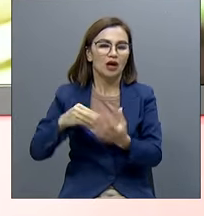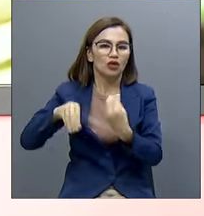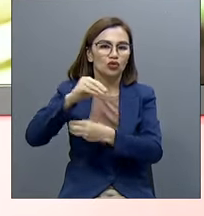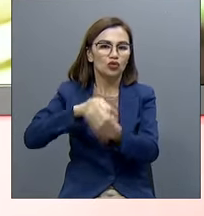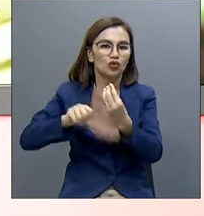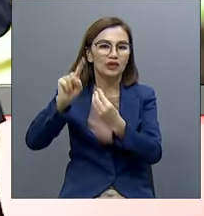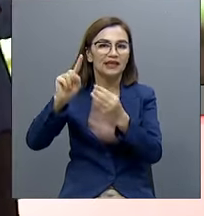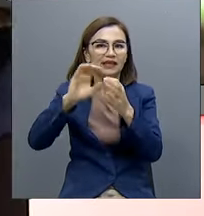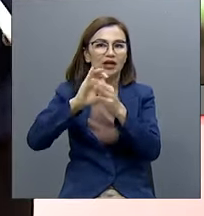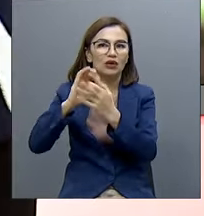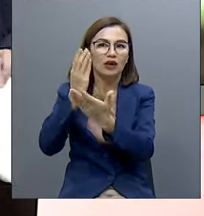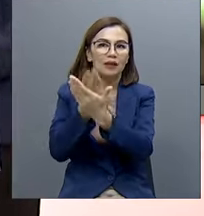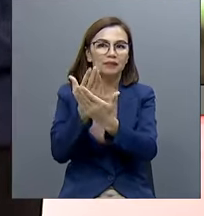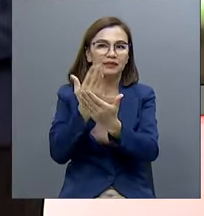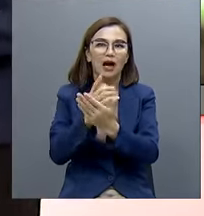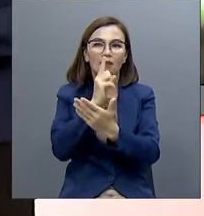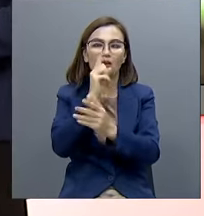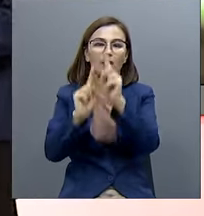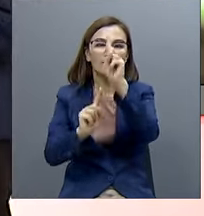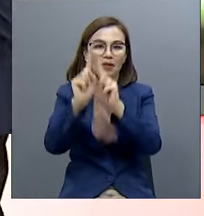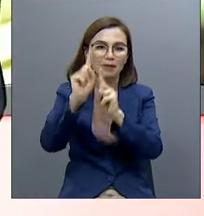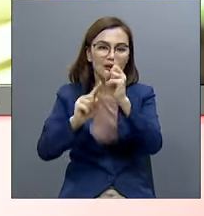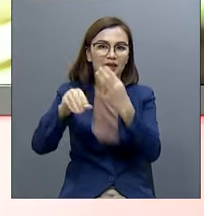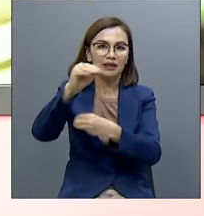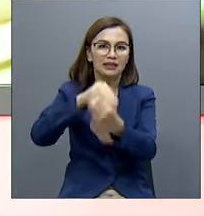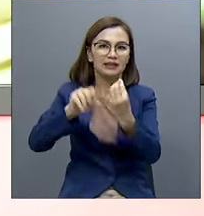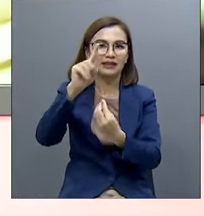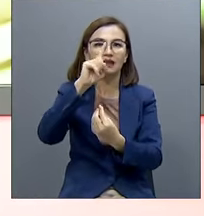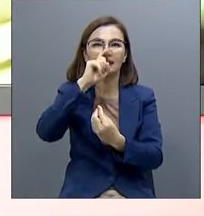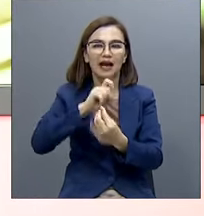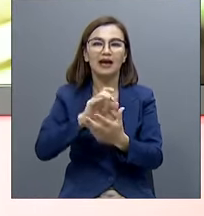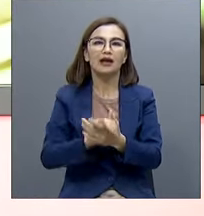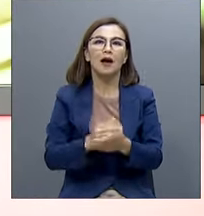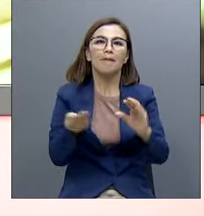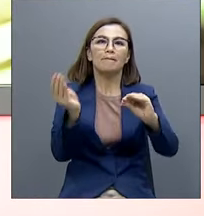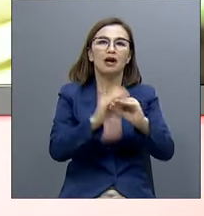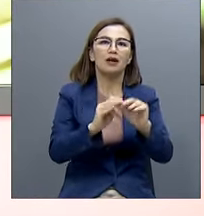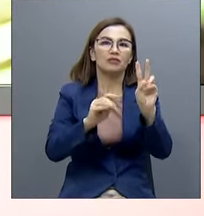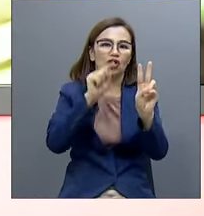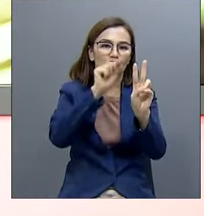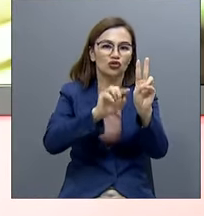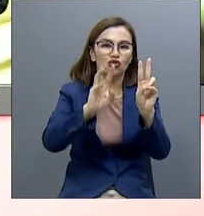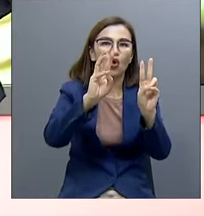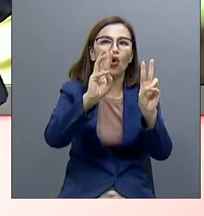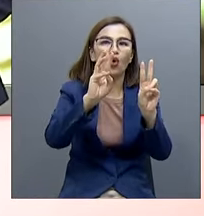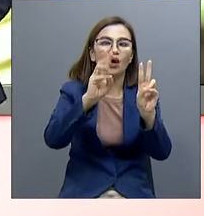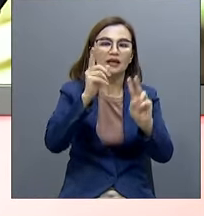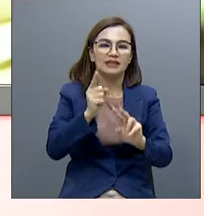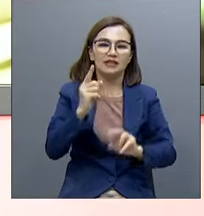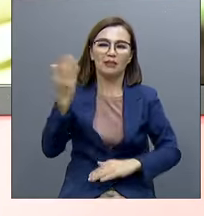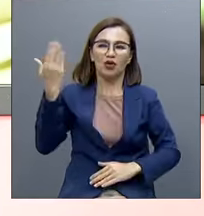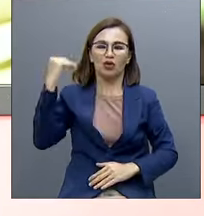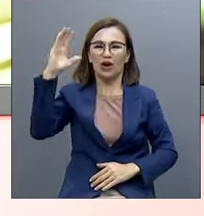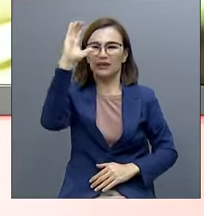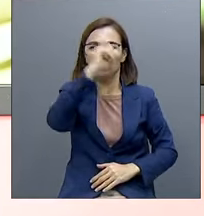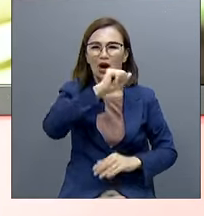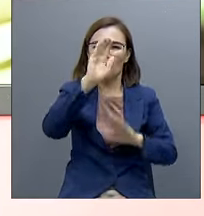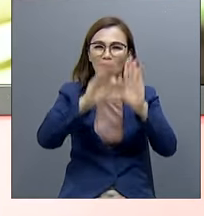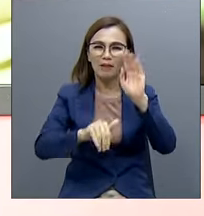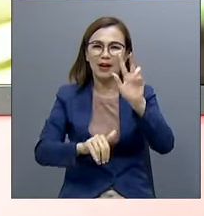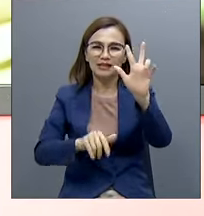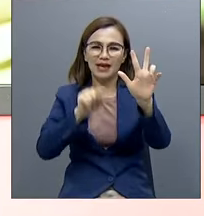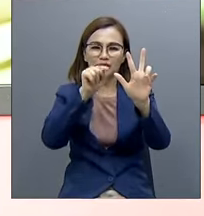พัทรนะคะก็มีการประเมินเศรษฐกิจไทยในปีนี้ค่ะโดยบอกว่าจะโตที่ร้อยละ 2.6เท่านั้นจากเดิมนะคะคาดว่าจะโตที่ร้อยละ